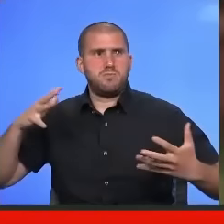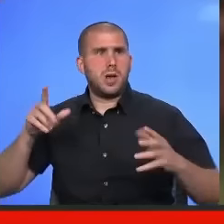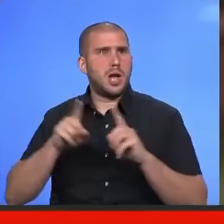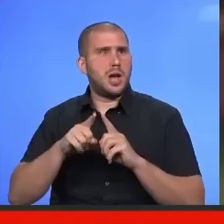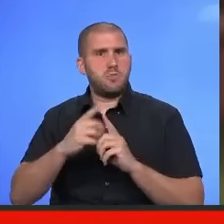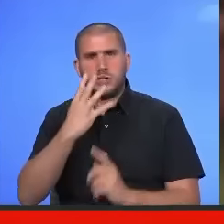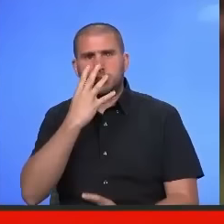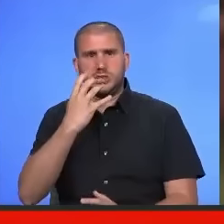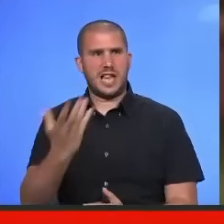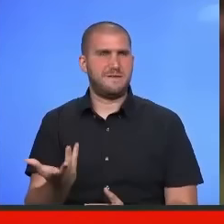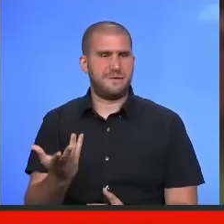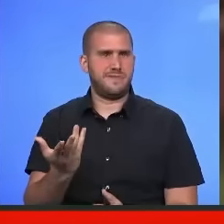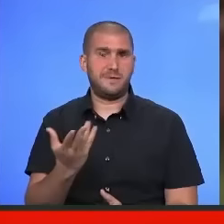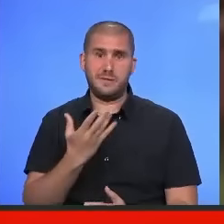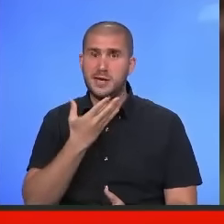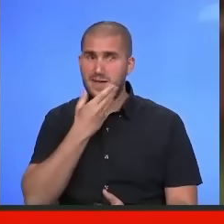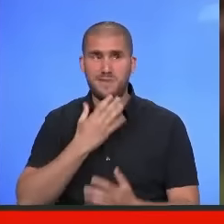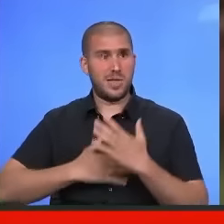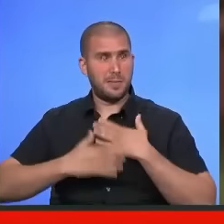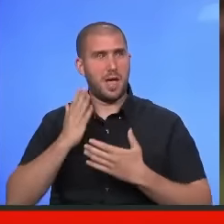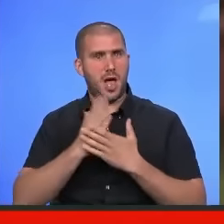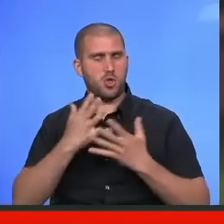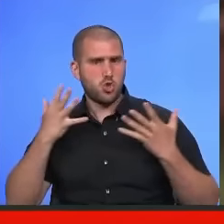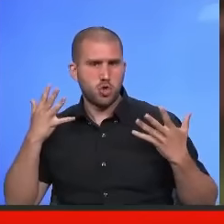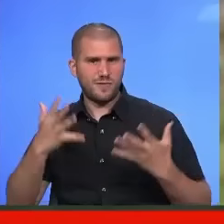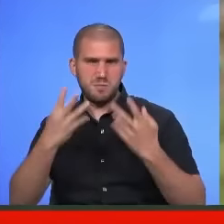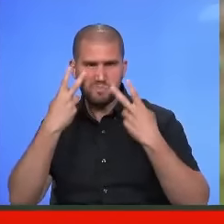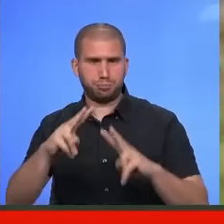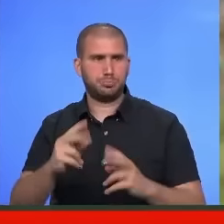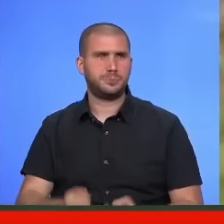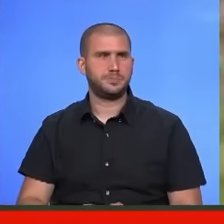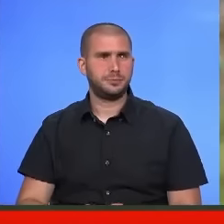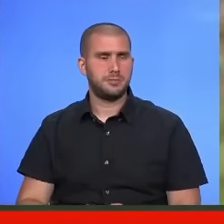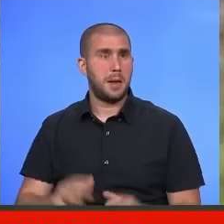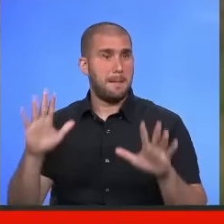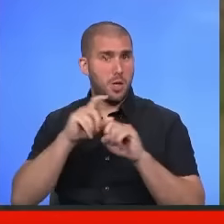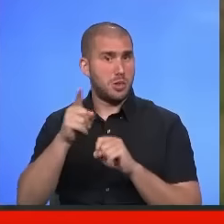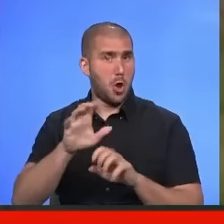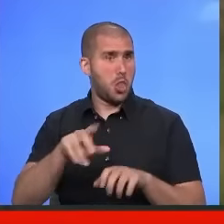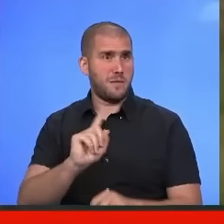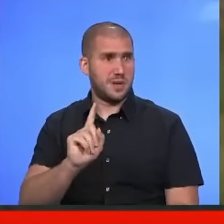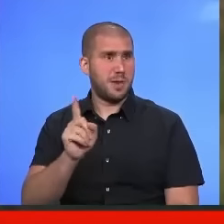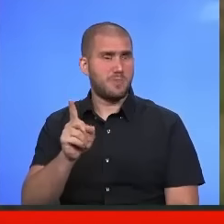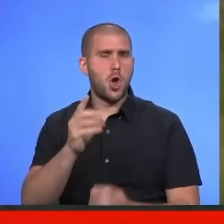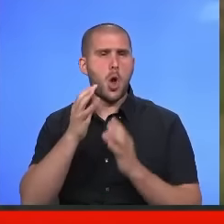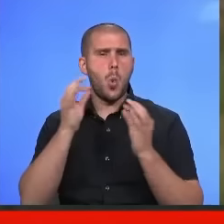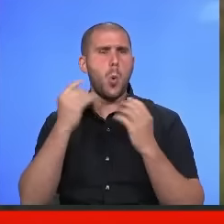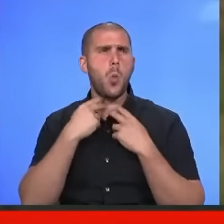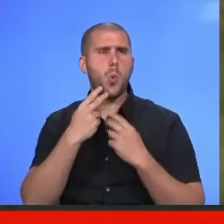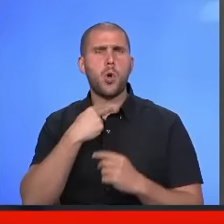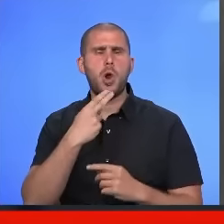זאב קצת יפים נחמדים עד שהם תוקפים בלילות הם לא נובחים הם מייללים זה ממש